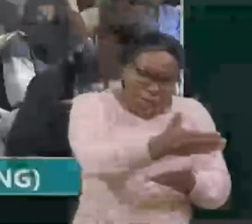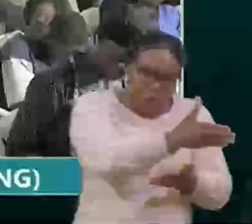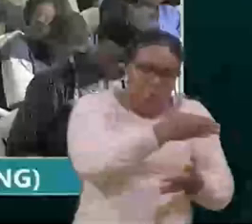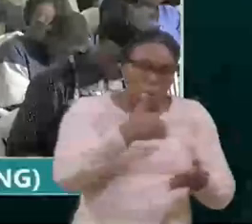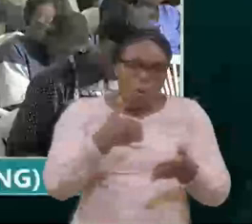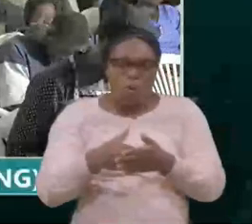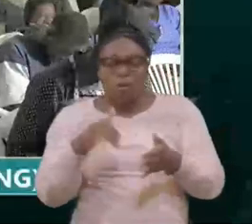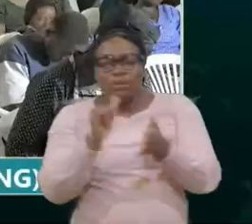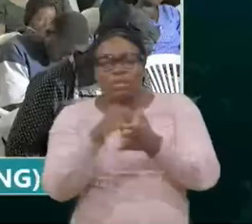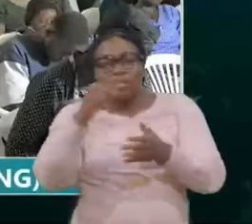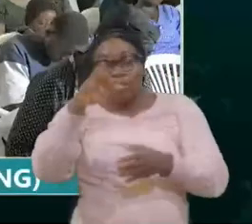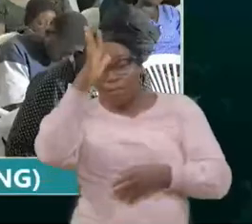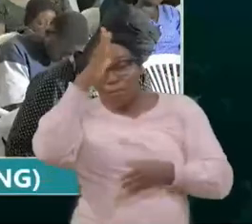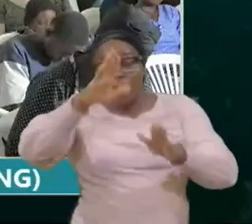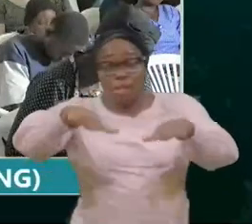et